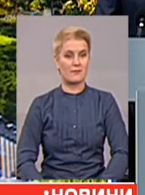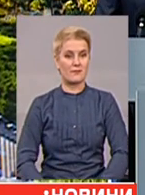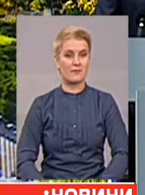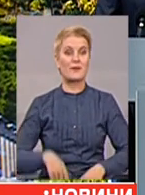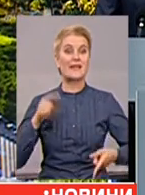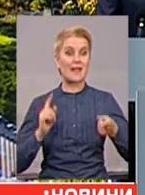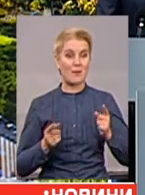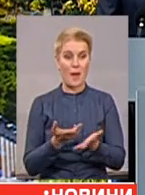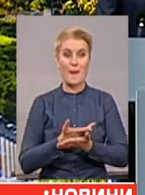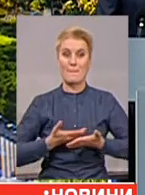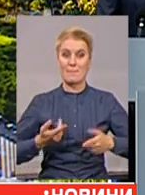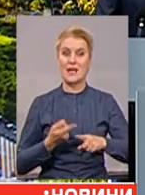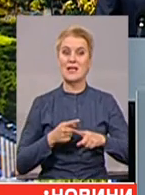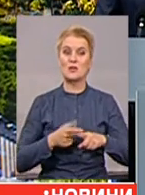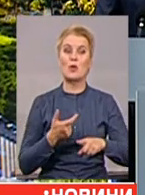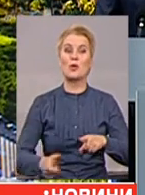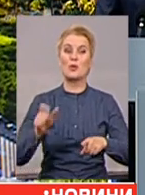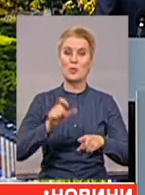Насправді ми цього дуже довго чекали.